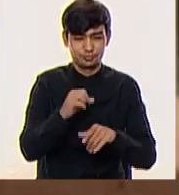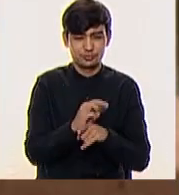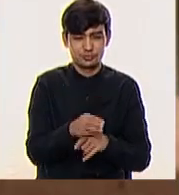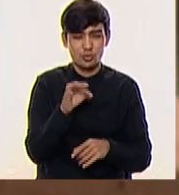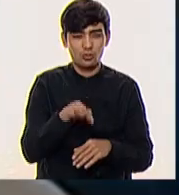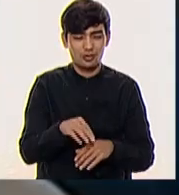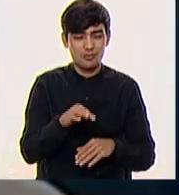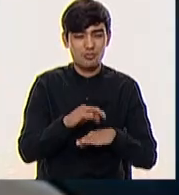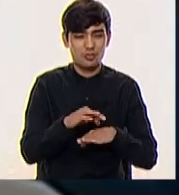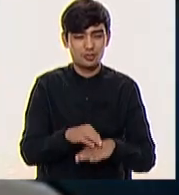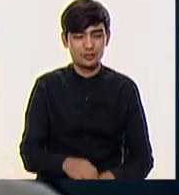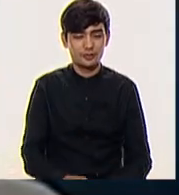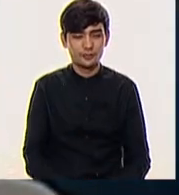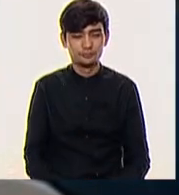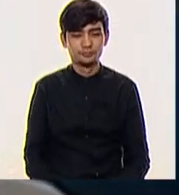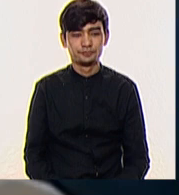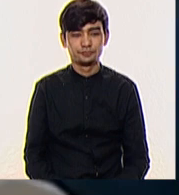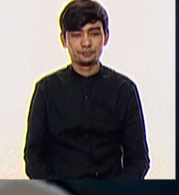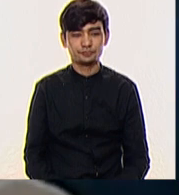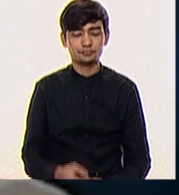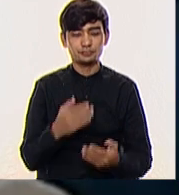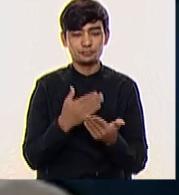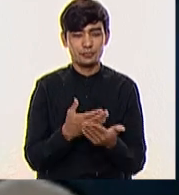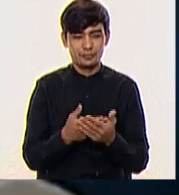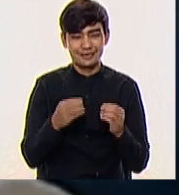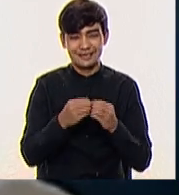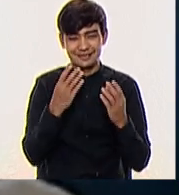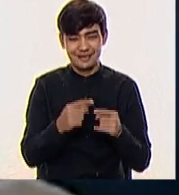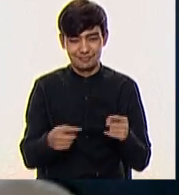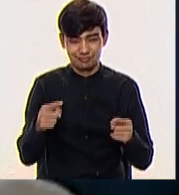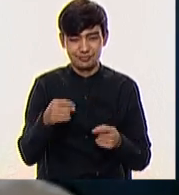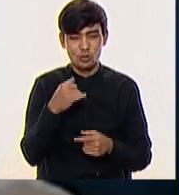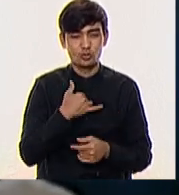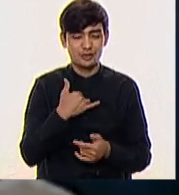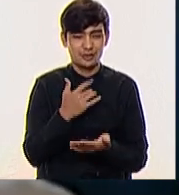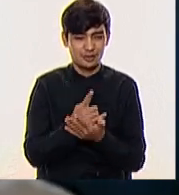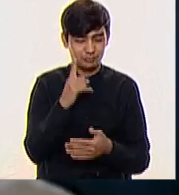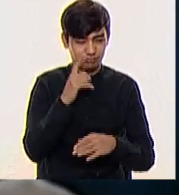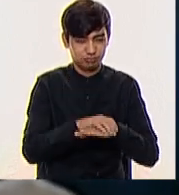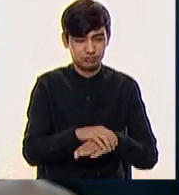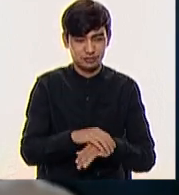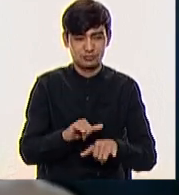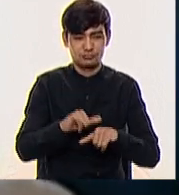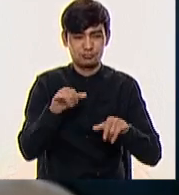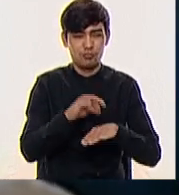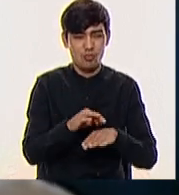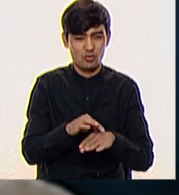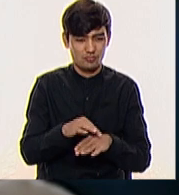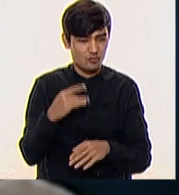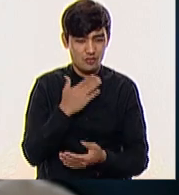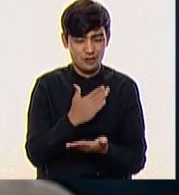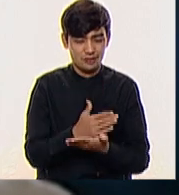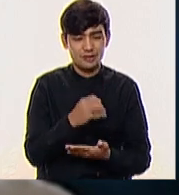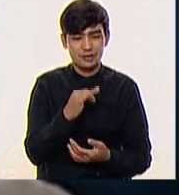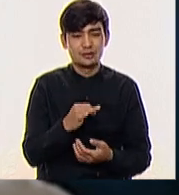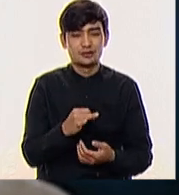количество зараженных. В течение почти 10 дней у нас замечается рост зараженных коронавирусной